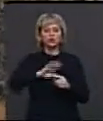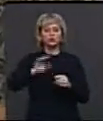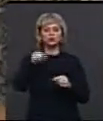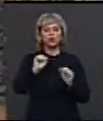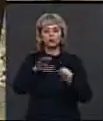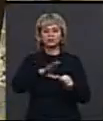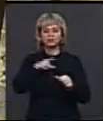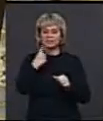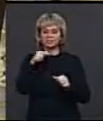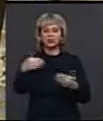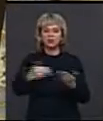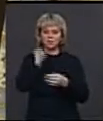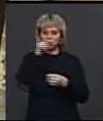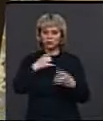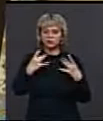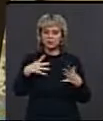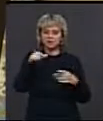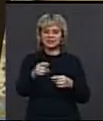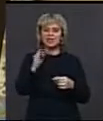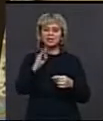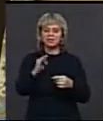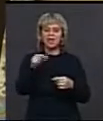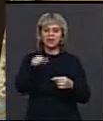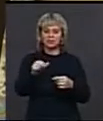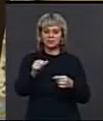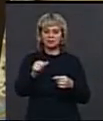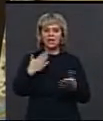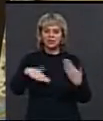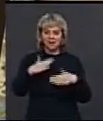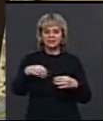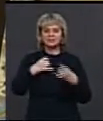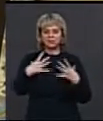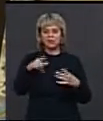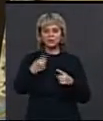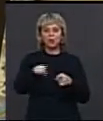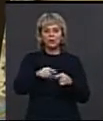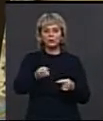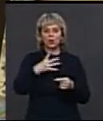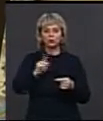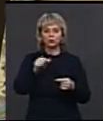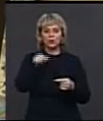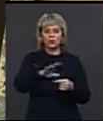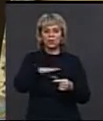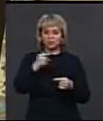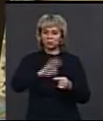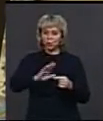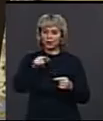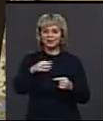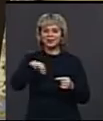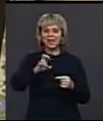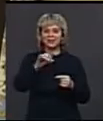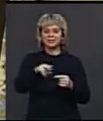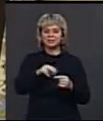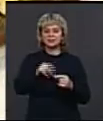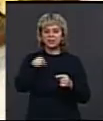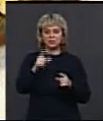не помеха. Это уже ритуал, можно сказать, новогодние праздники, и они радостные праздники, поэтому хорошо,